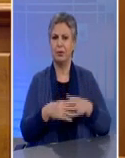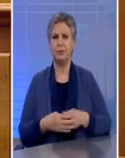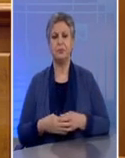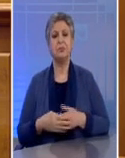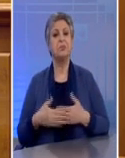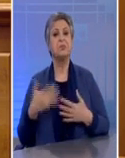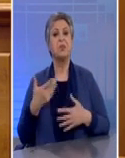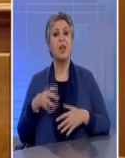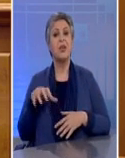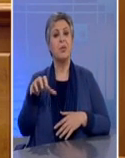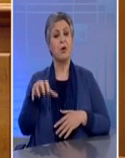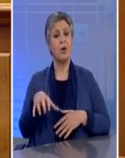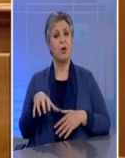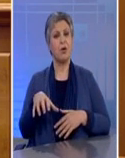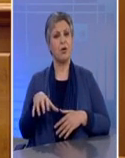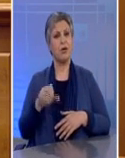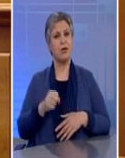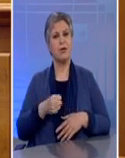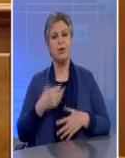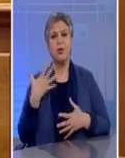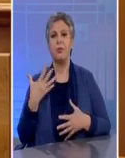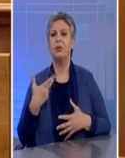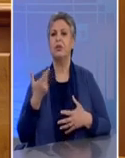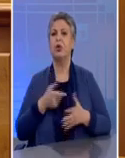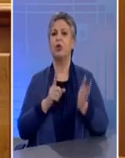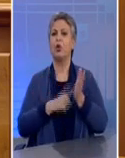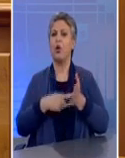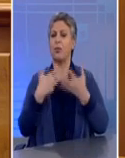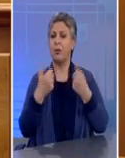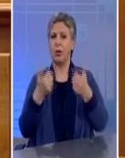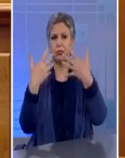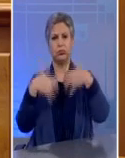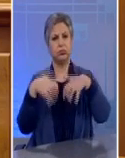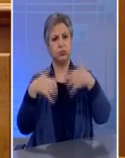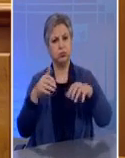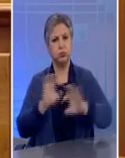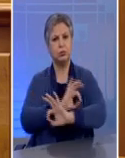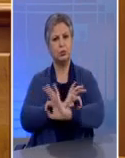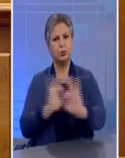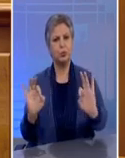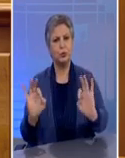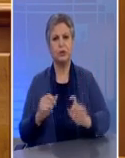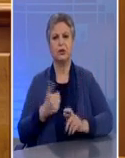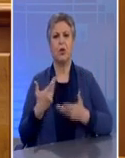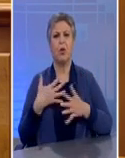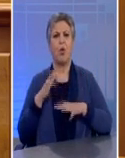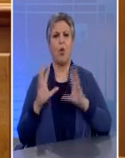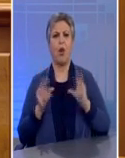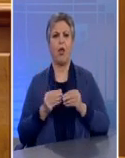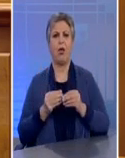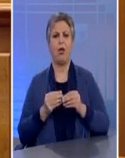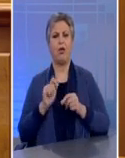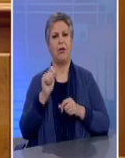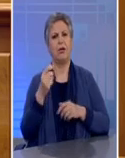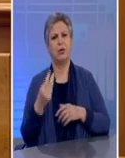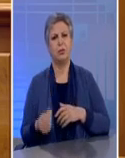Μια χώρα στην οποία λειτουργούν οι νόμοι, που λειτουργούν τα πάντα, που είναι